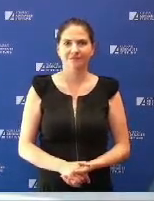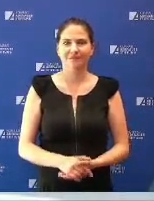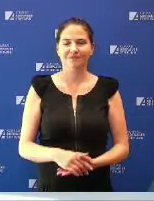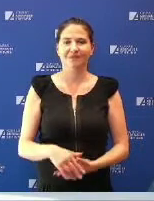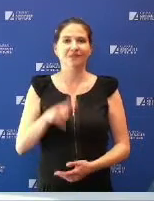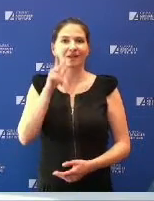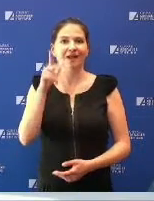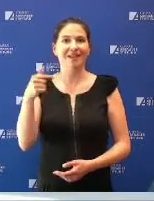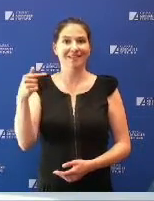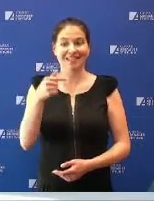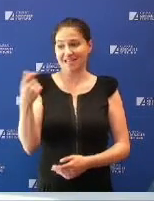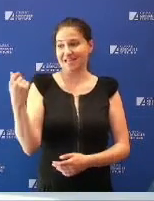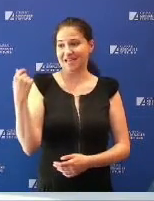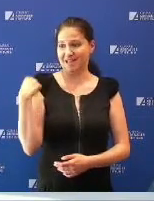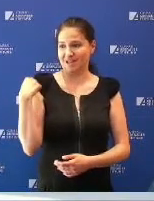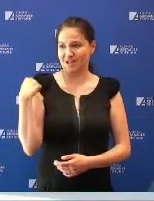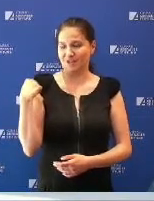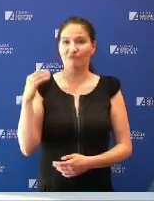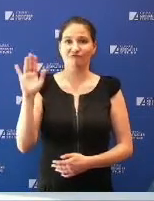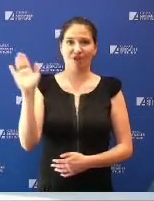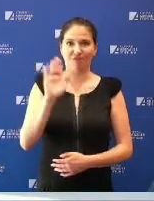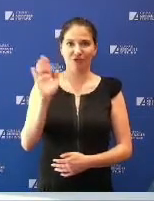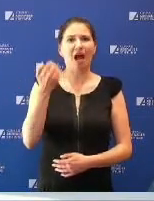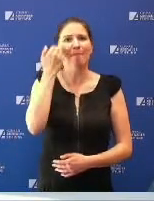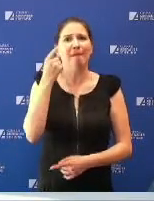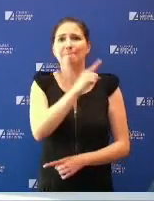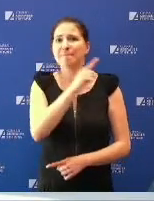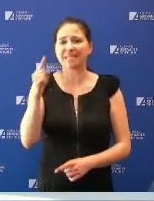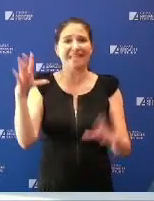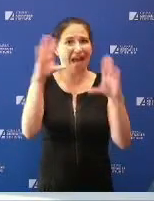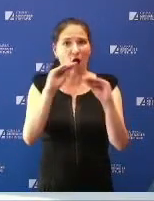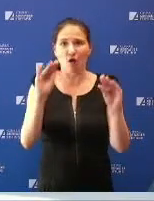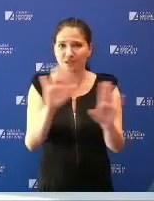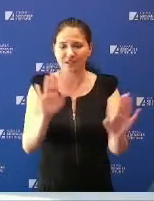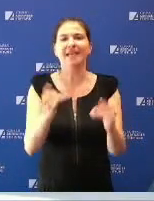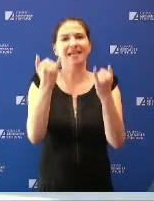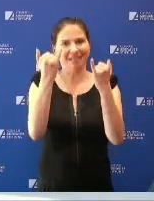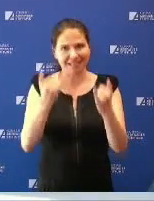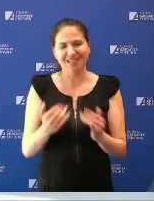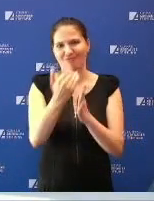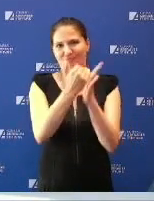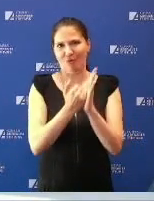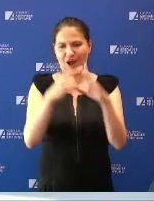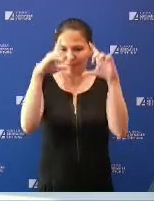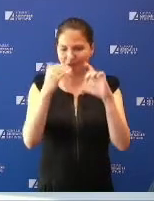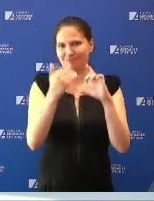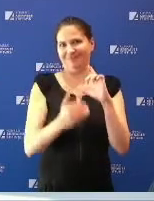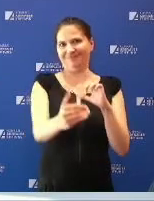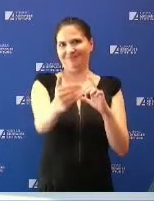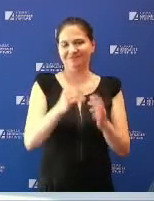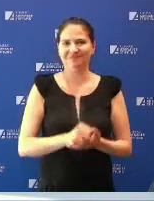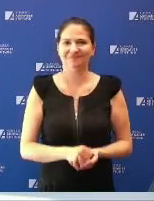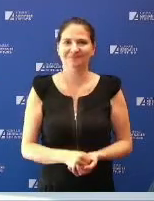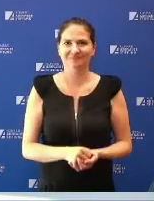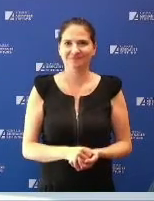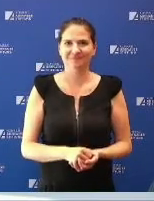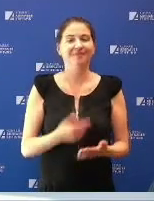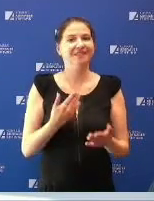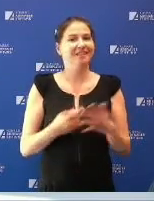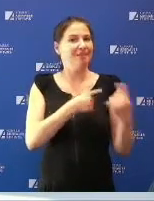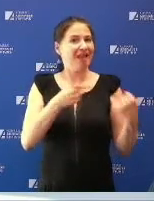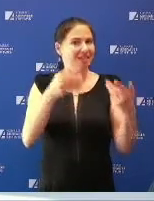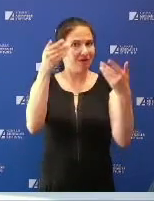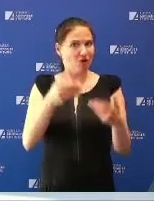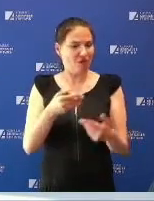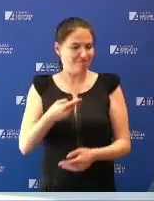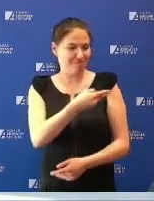Herr Thielen hat sich zwar gerade eben verabschiedet, aber bloß nicht abschalten, denn bei uns geht es jetzt mit dem Programm erst richtig los. Und damit nochmal herzlich willkommen